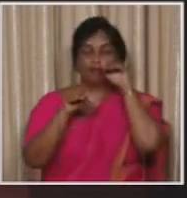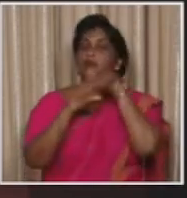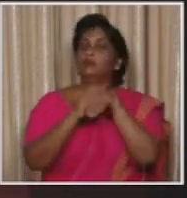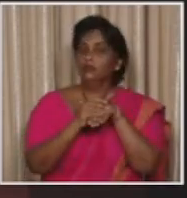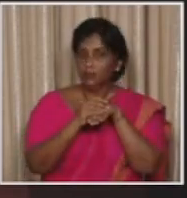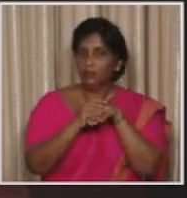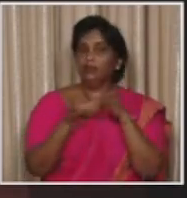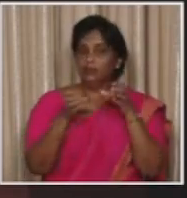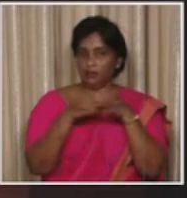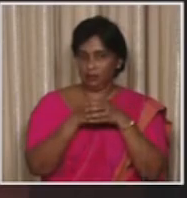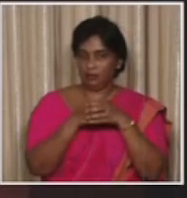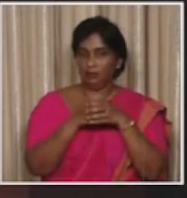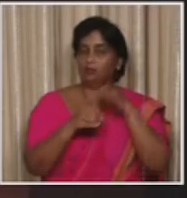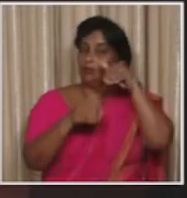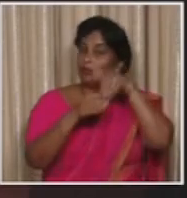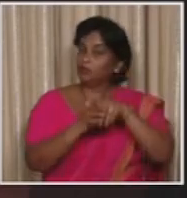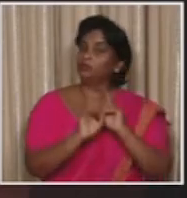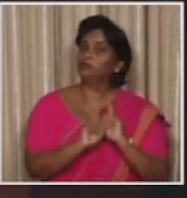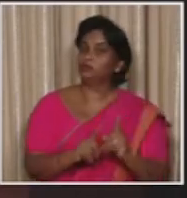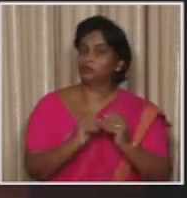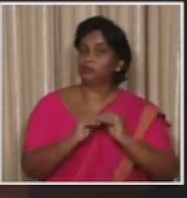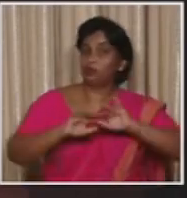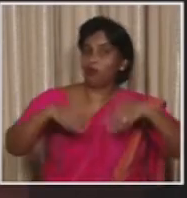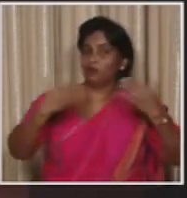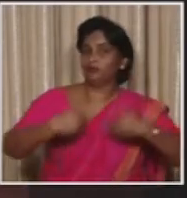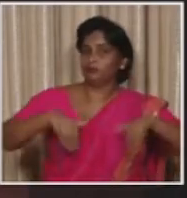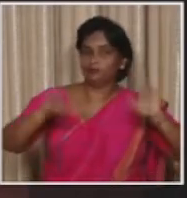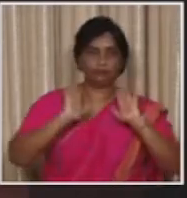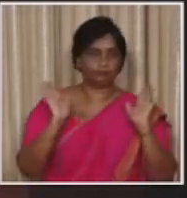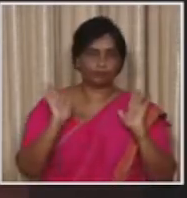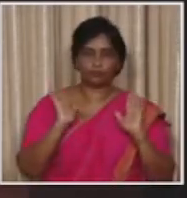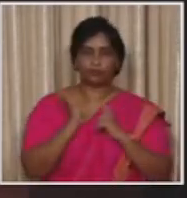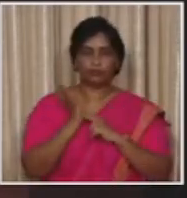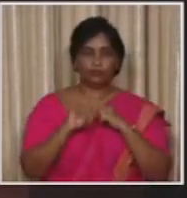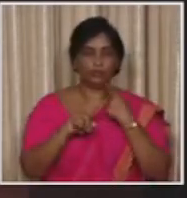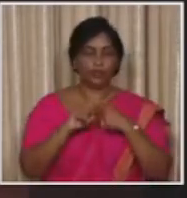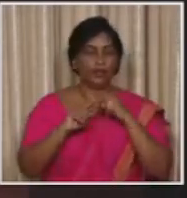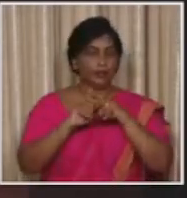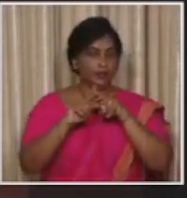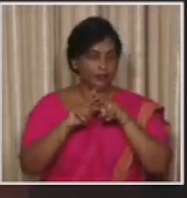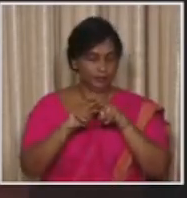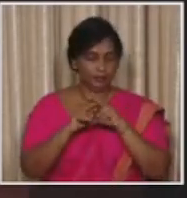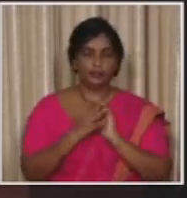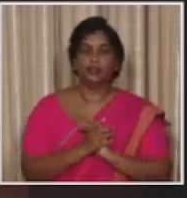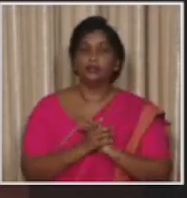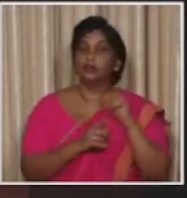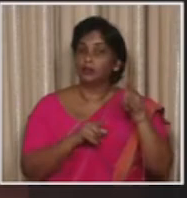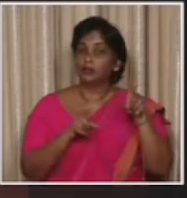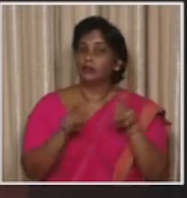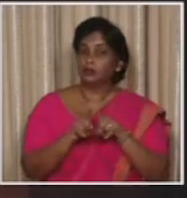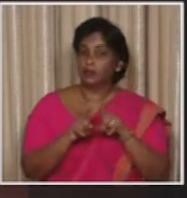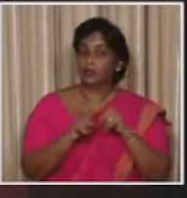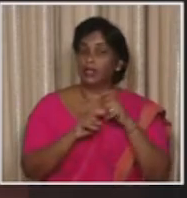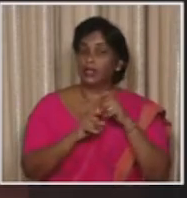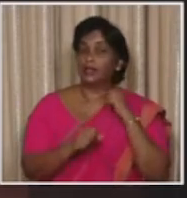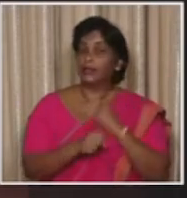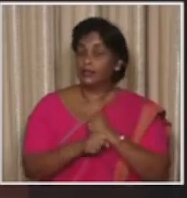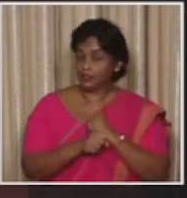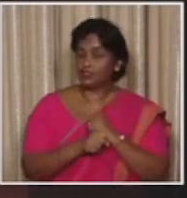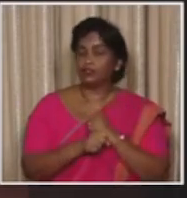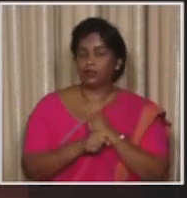කණ්ඩායම ඇතුලේ තියාගන්න ඕනේ පිටට යන්නට නොදී ටැක්ස් නෙට් එක. ඒ වගේම අපි ඩිජිටයිස් කරන්නට